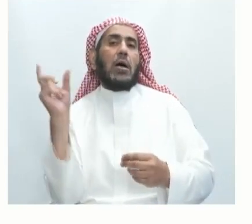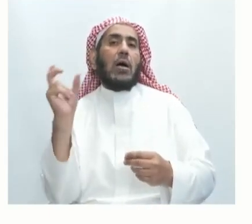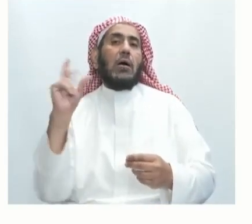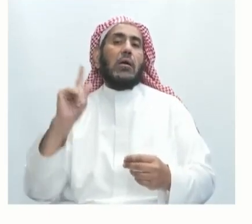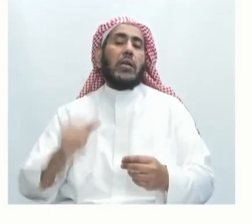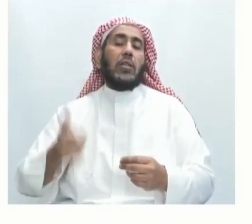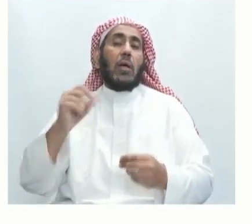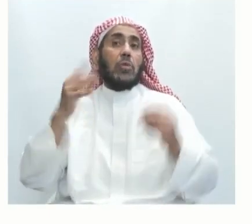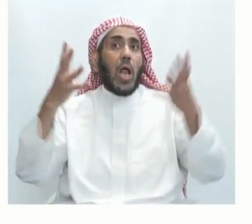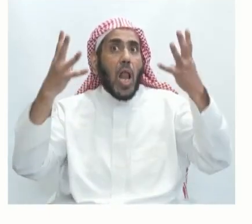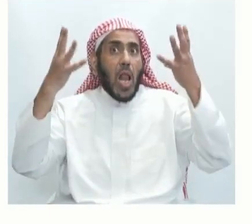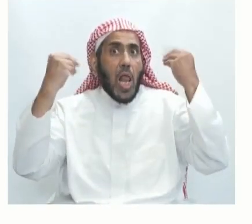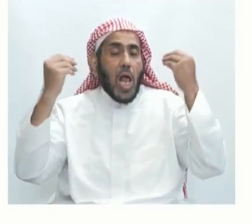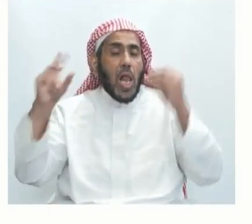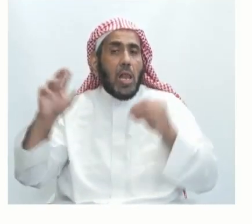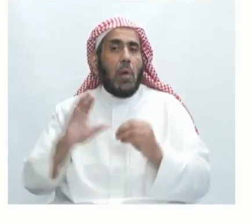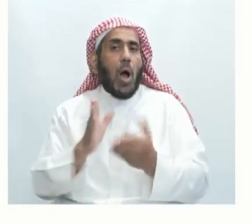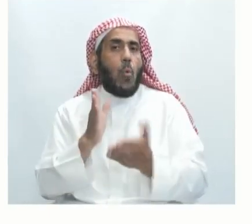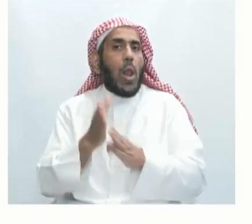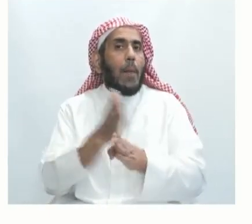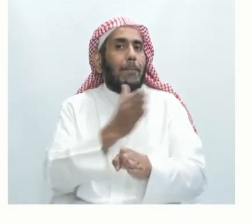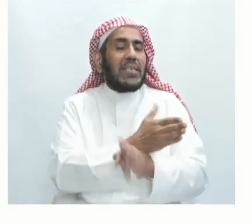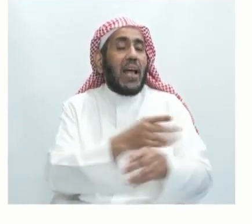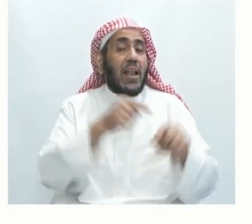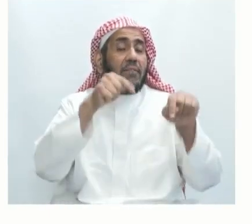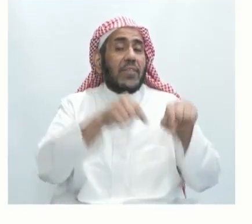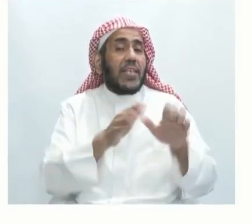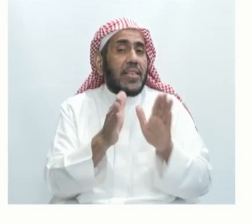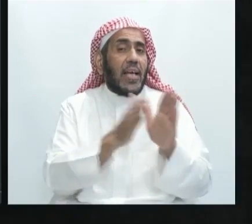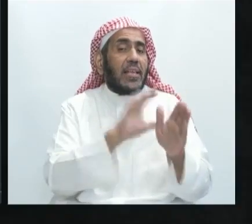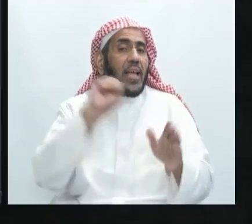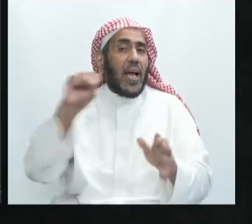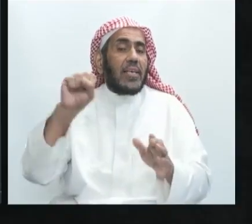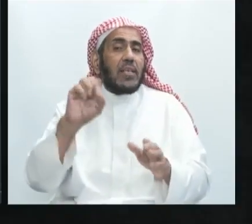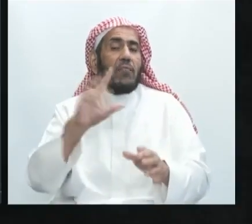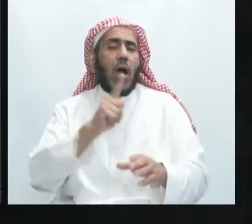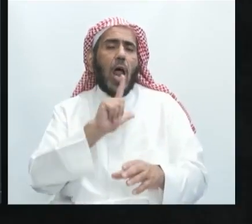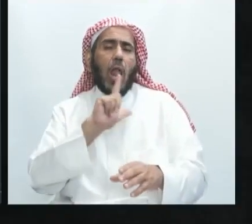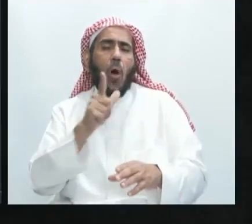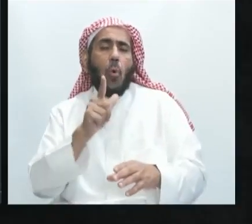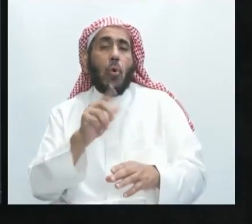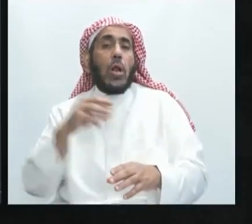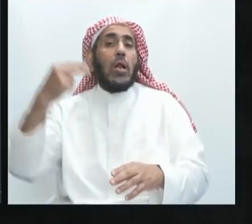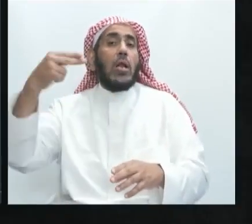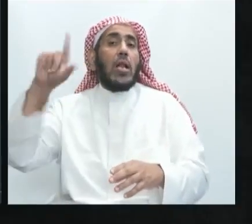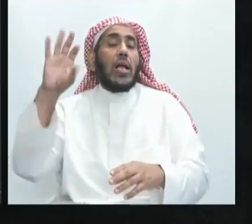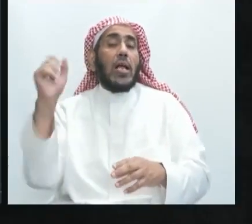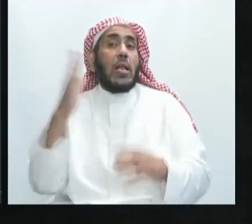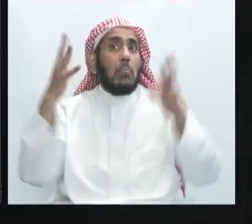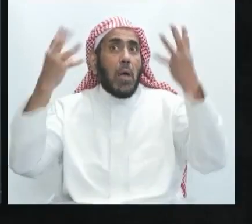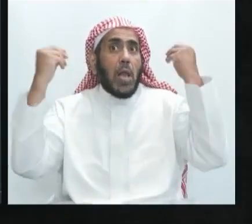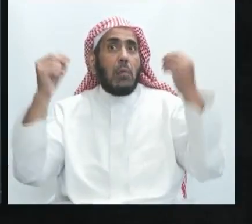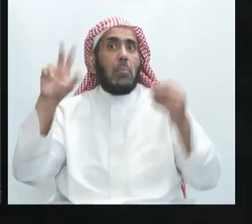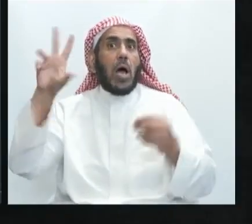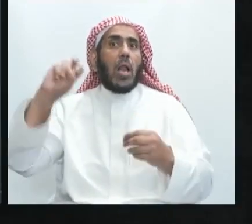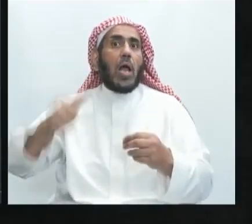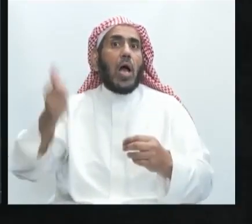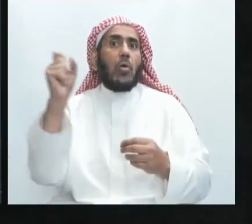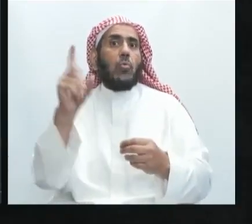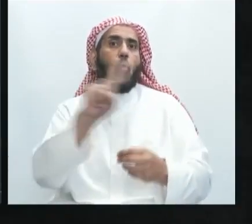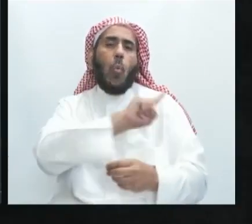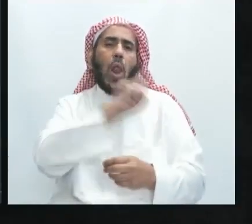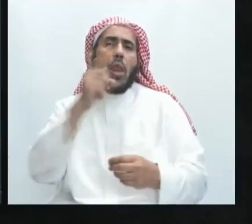الحديث عن العلم او المجال في ذاته فيطلق ونقول علم القانون ولا نقول علم النظام